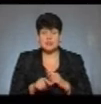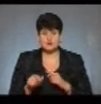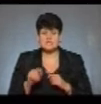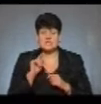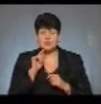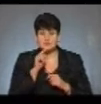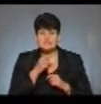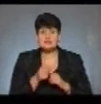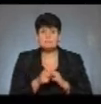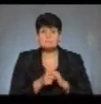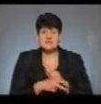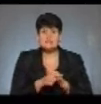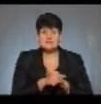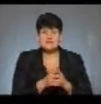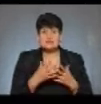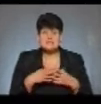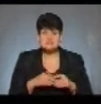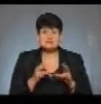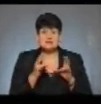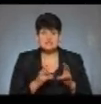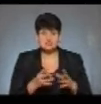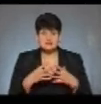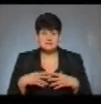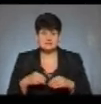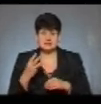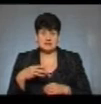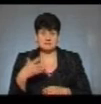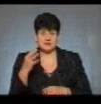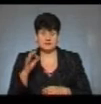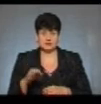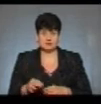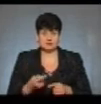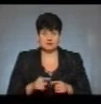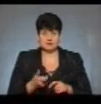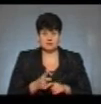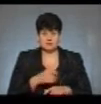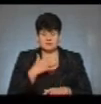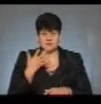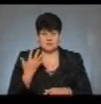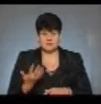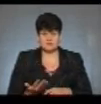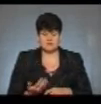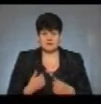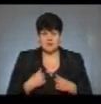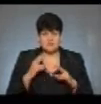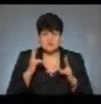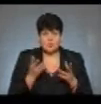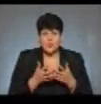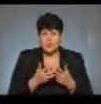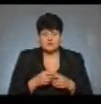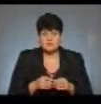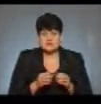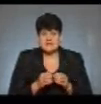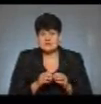економічно, це є бідні їхні сім'ї, це нещастя в сім'ях. 35% – це надзвичайно багато. багато. Не знаю, з якого розрахунку, з